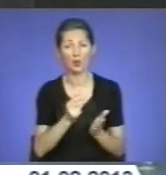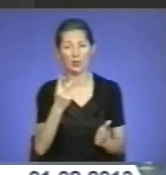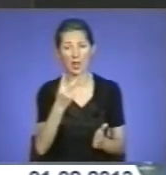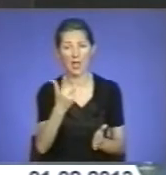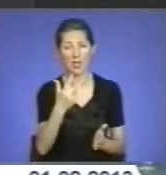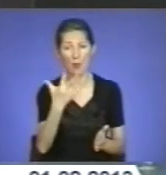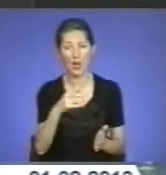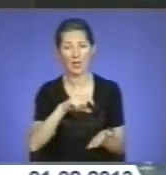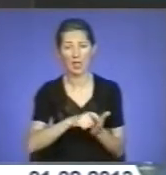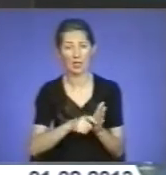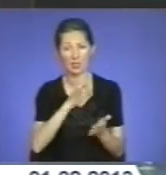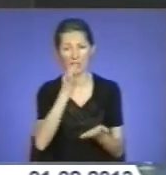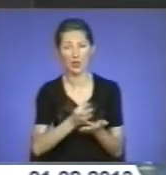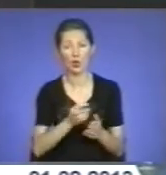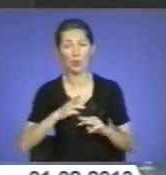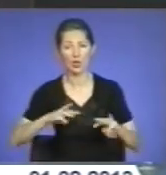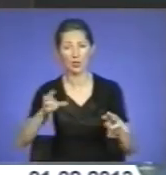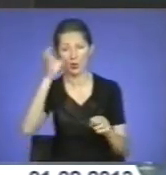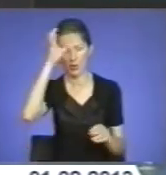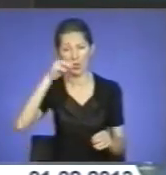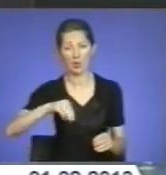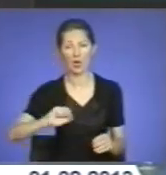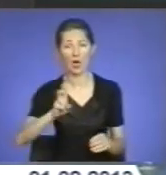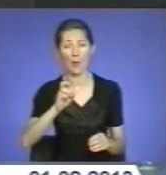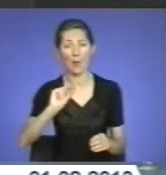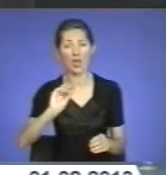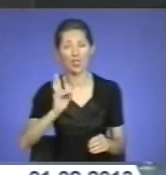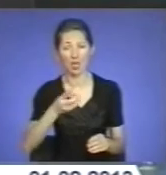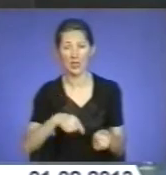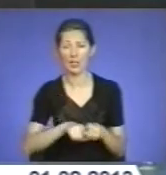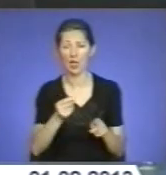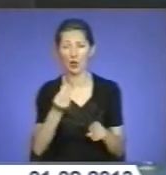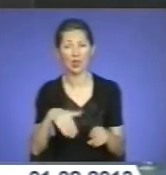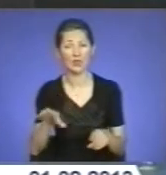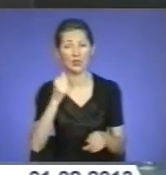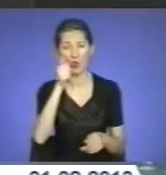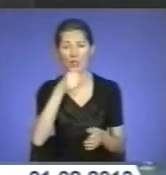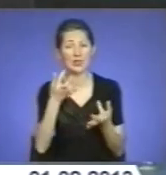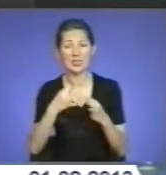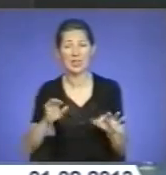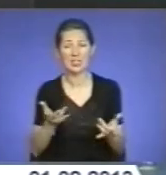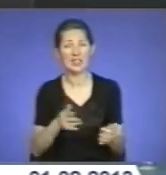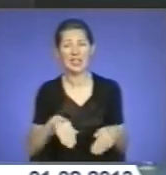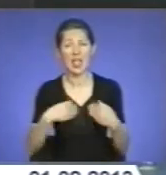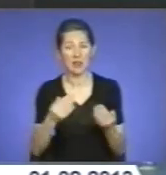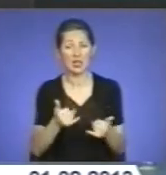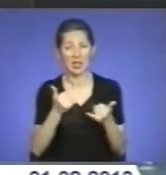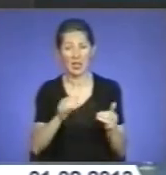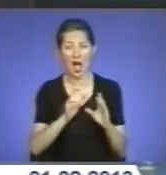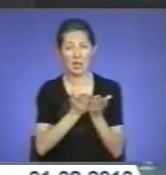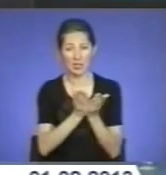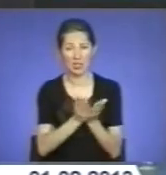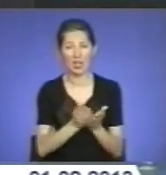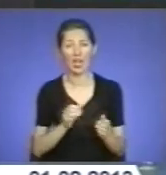Дмитро Табачник. Таких грошей за всі роки незалежності, каже він, ще не виділяли на книжки для школярів. Крім того, пощастило і дітям з